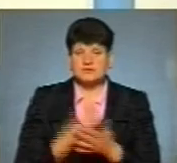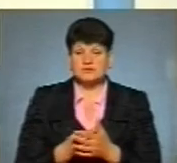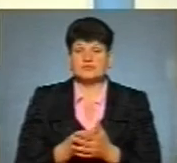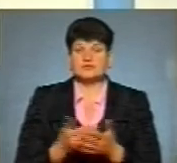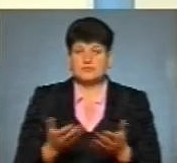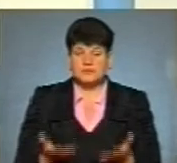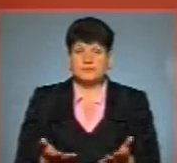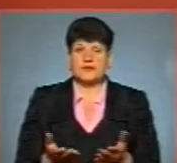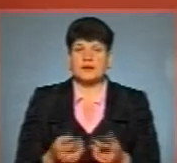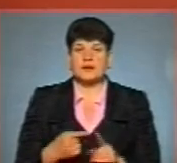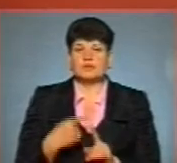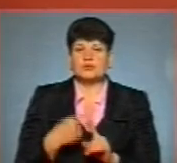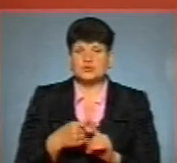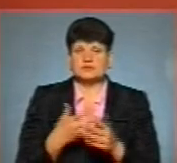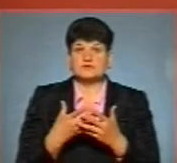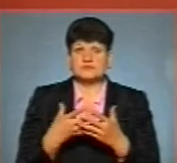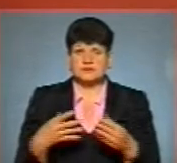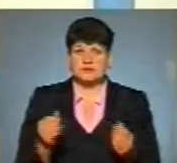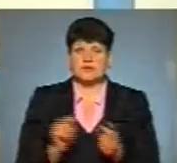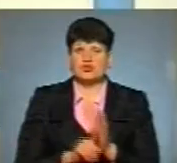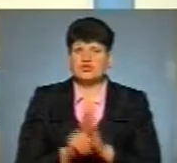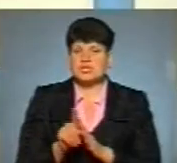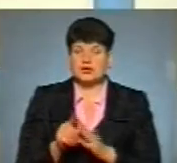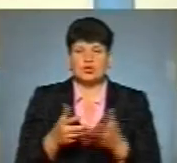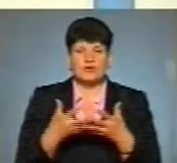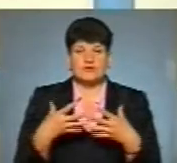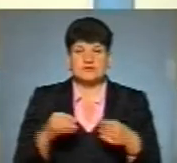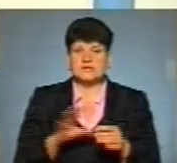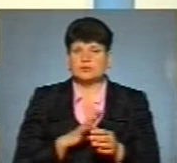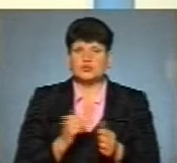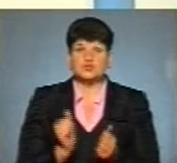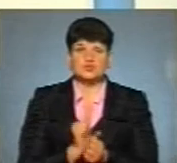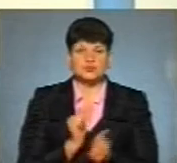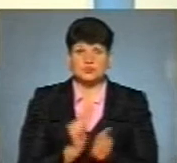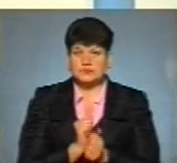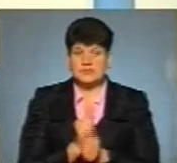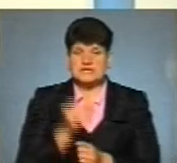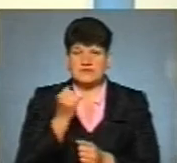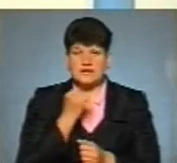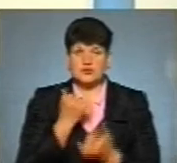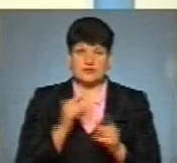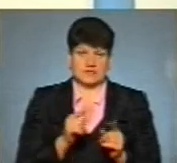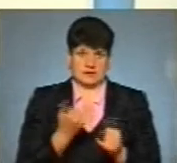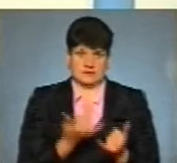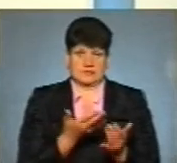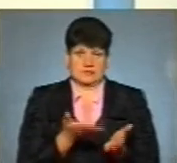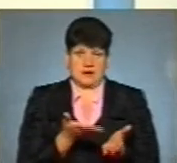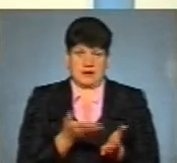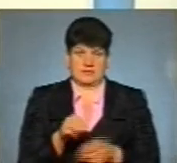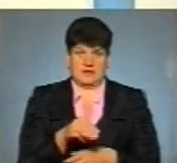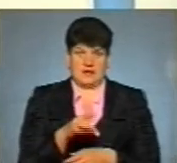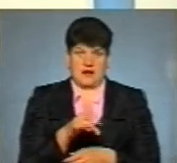плюс весна була недостатньо? Звичайно, початок весни був досить такий посушливий і завдячуючи тільки оцим